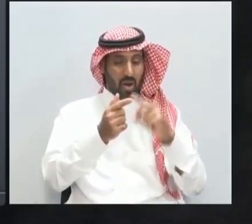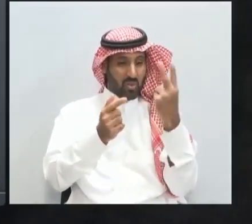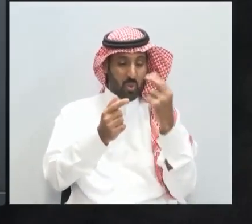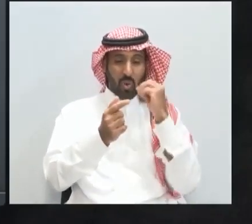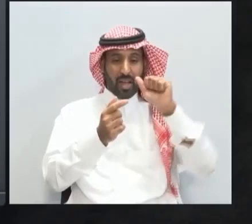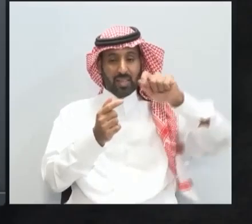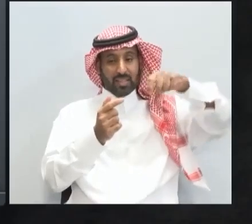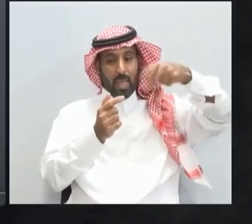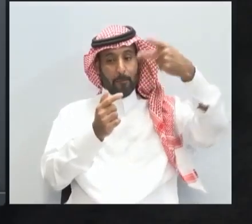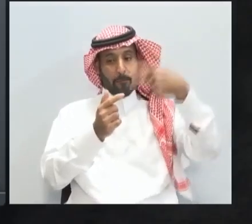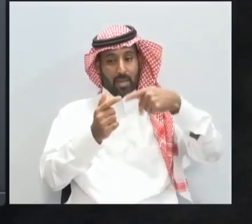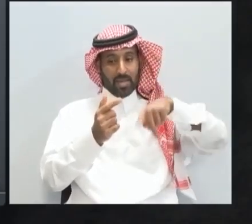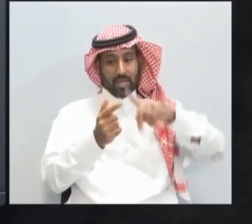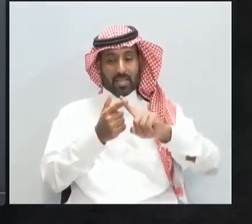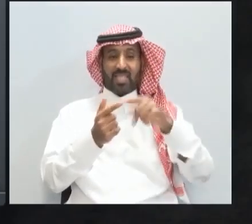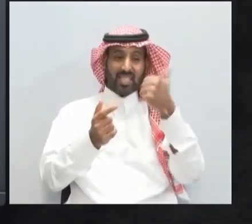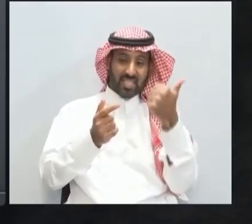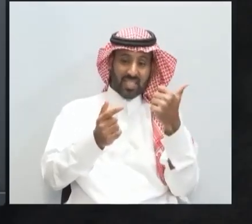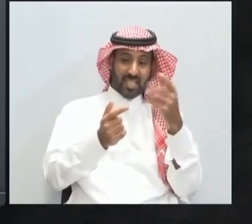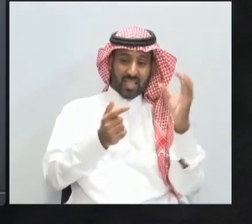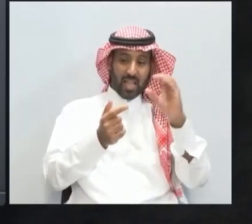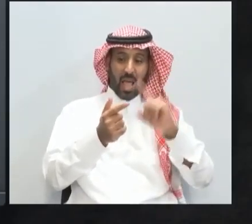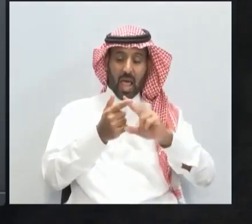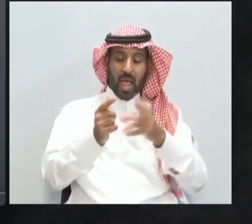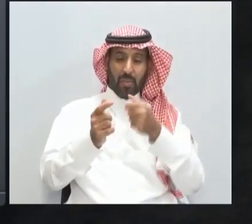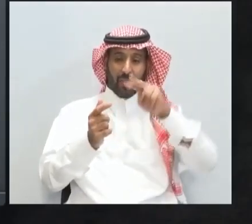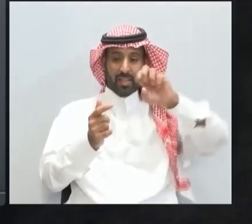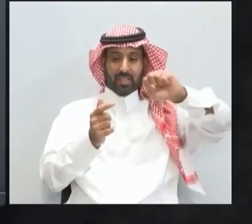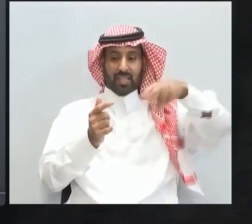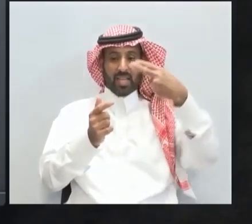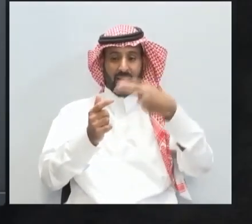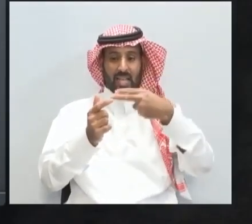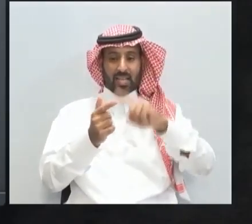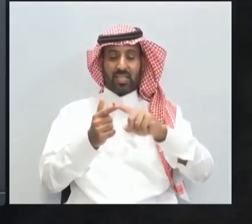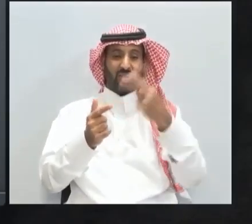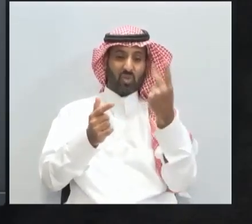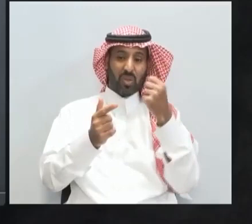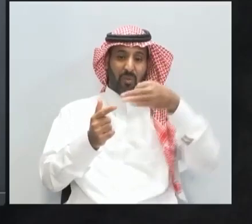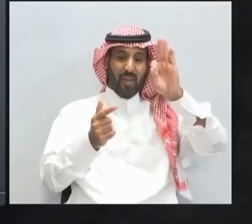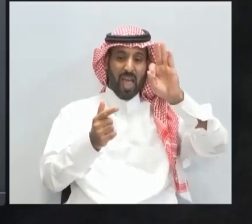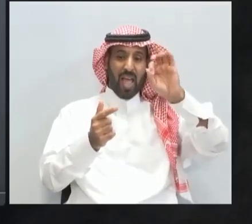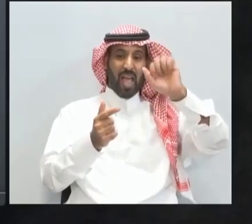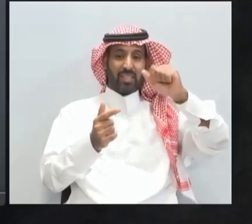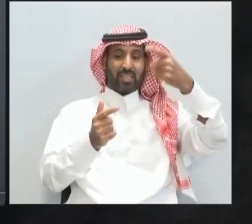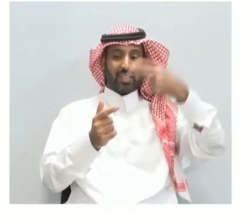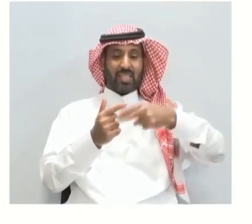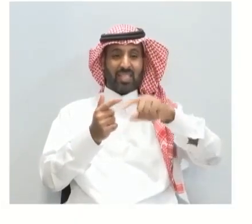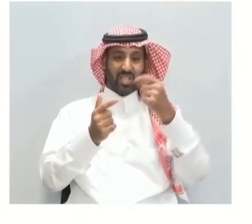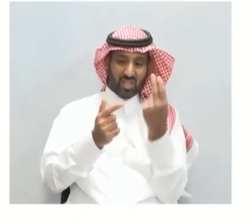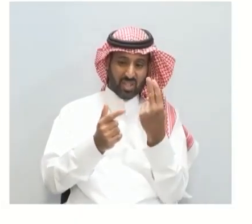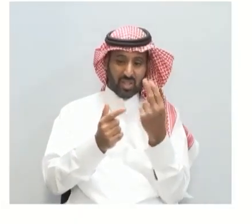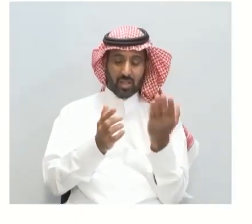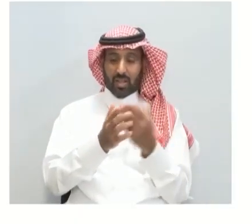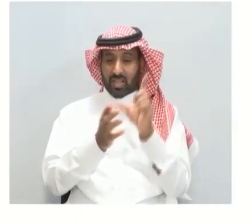من الاي تي بي كذلك سوف يكون لدينا ست جزيئات من الناد اتش وجزئين من الفاد اتش